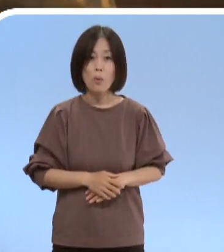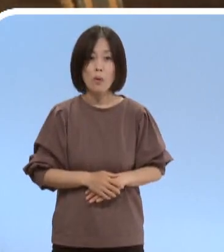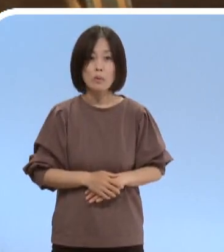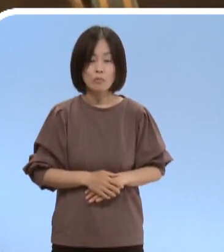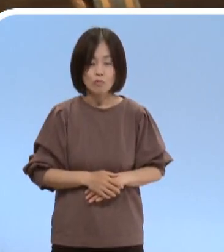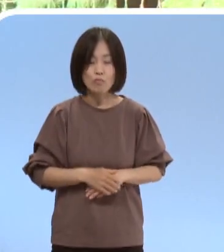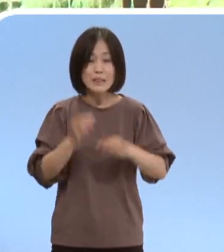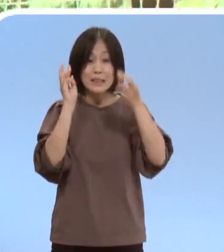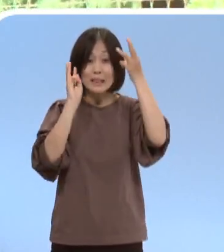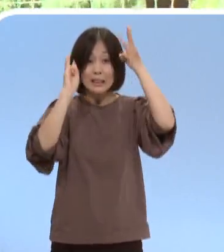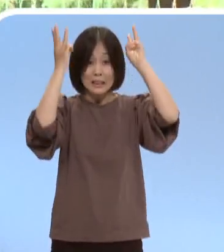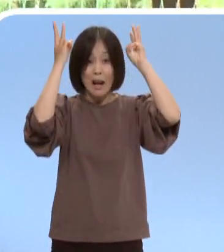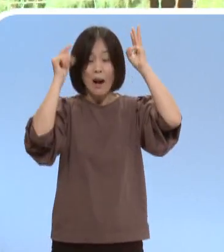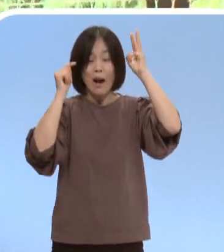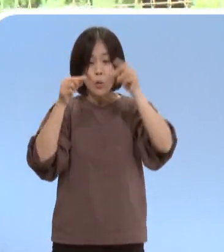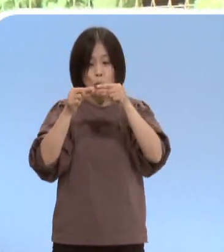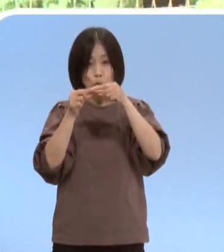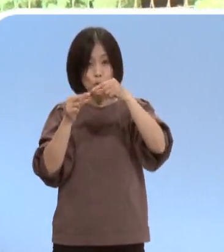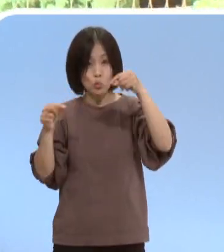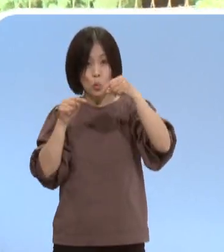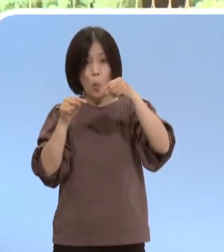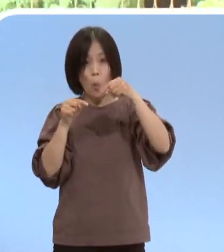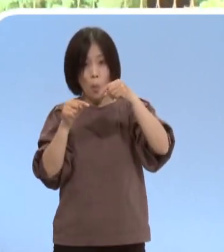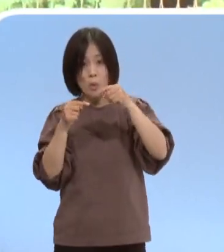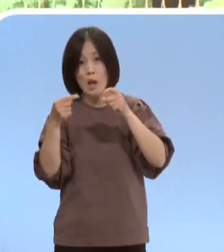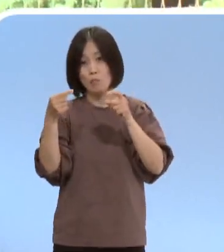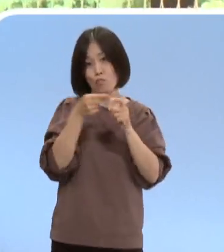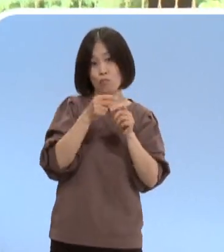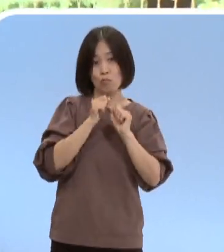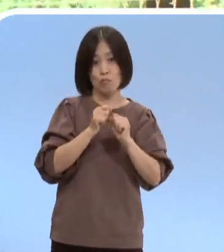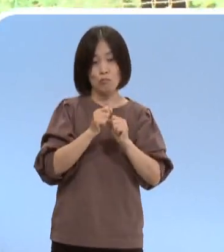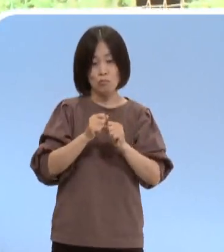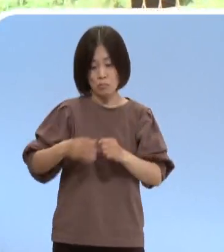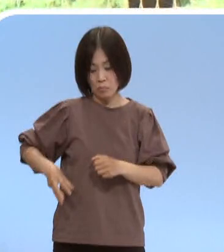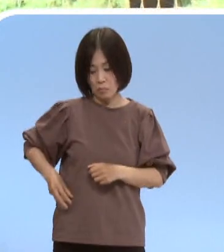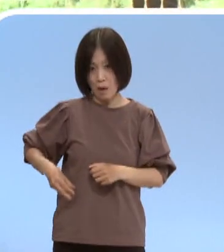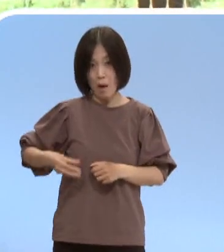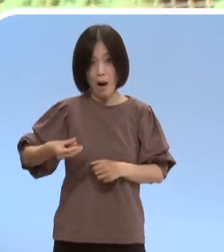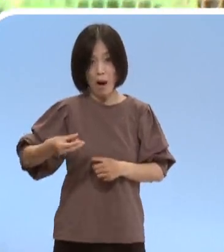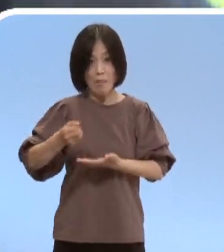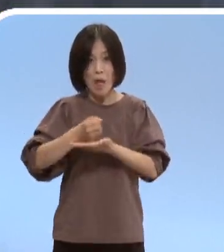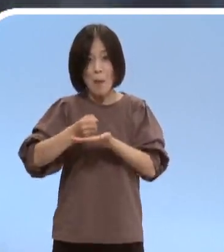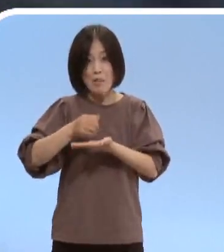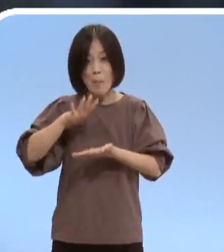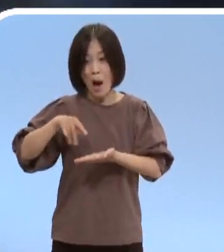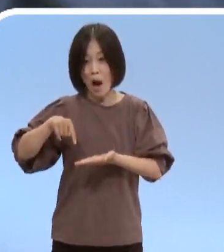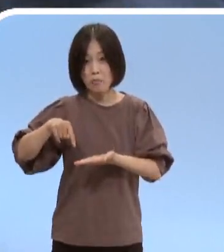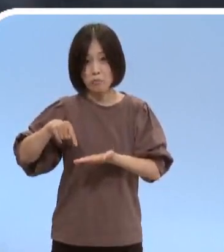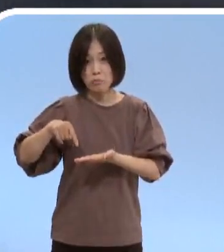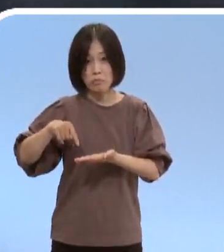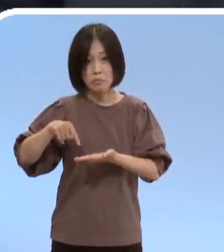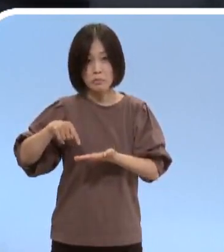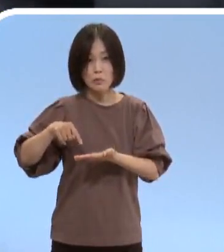けるんですか。 あの鹿の角でつけるんですけど、たまたまここに鹿の角があって